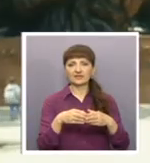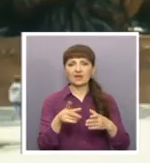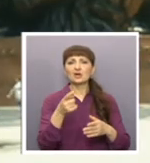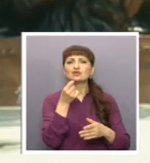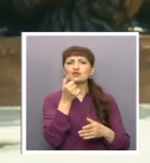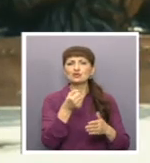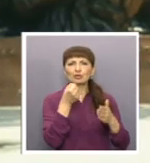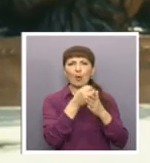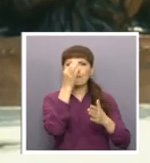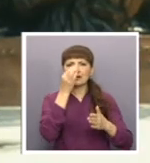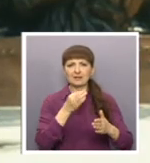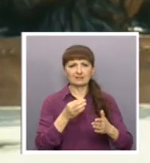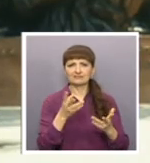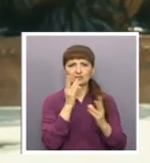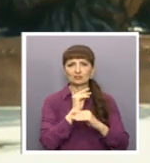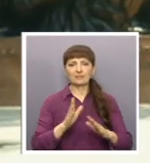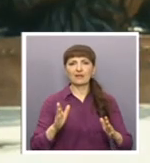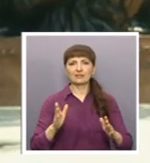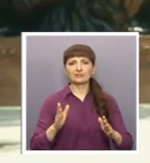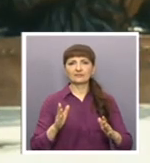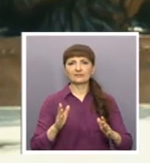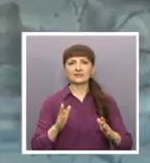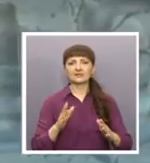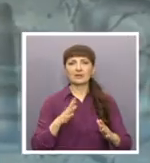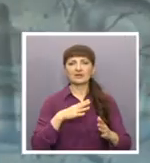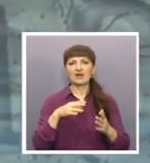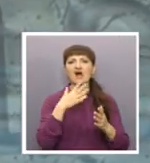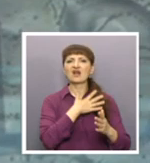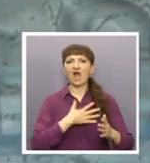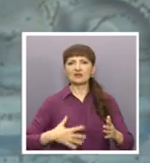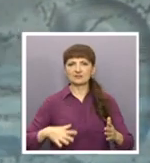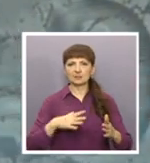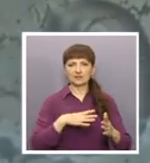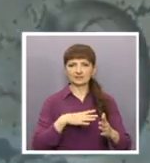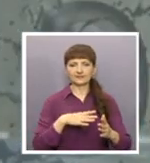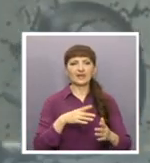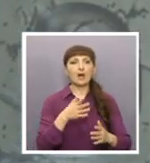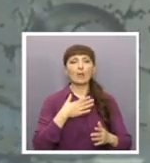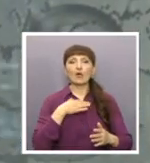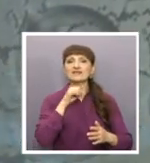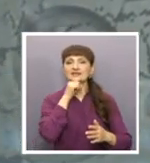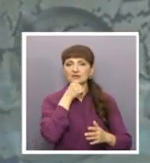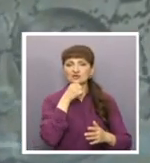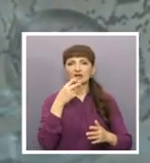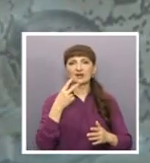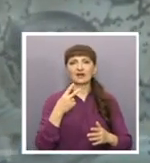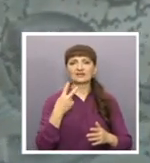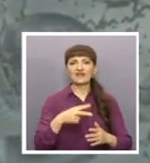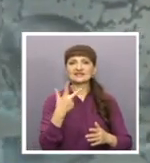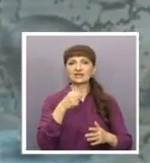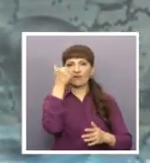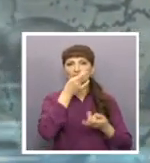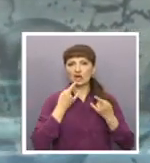чуть-чуть не дошел до Берлина, выбыл по контузии. Вот Вахмурза, 1923 года